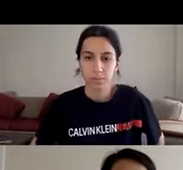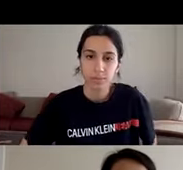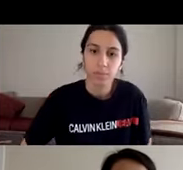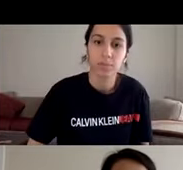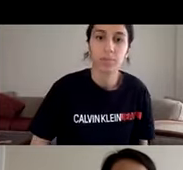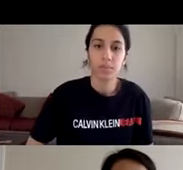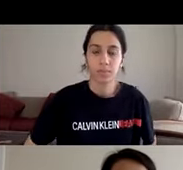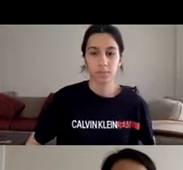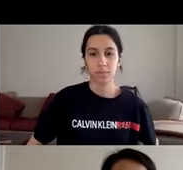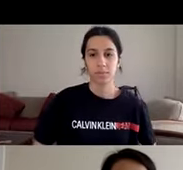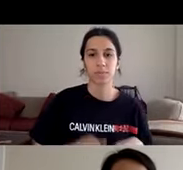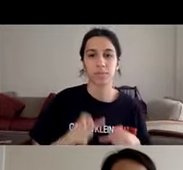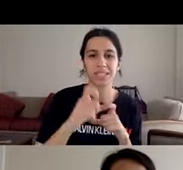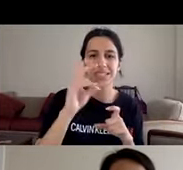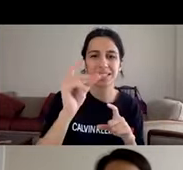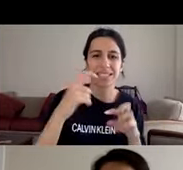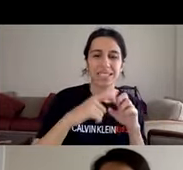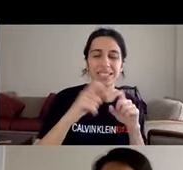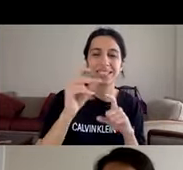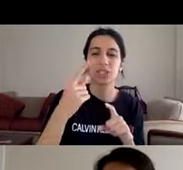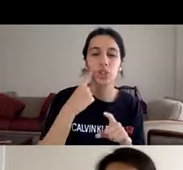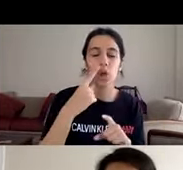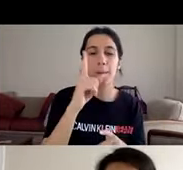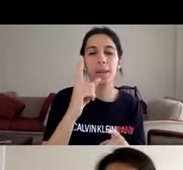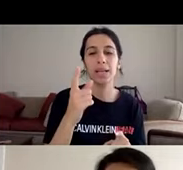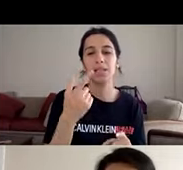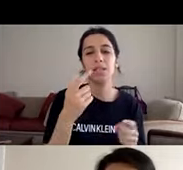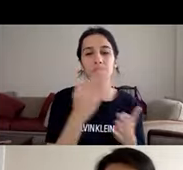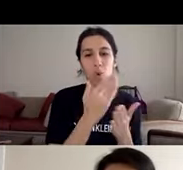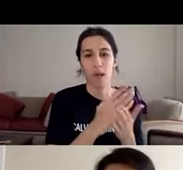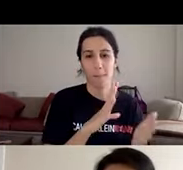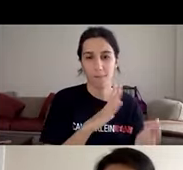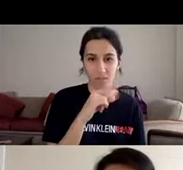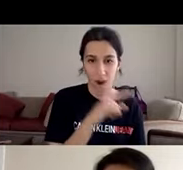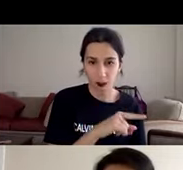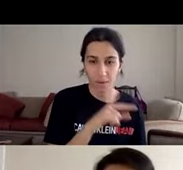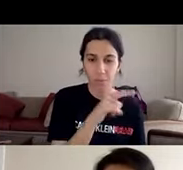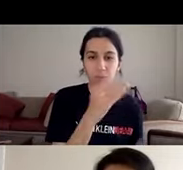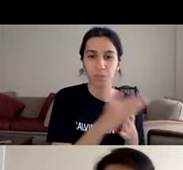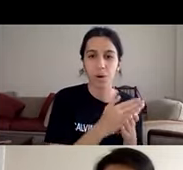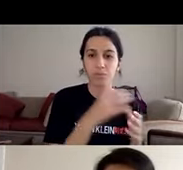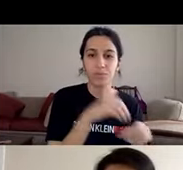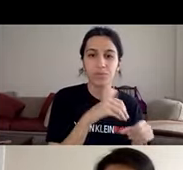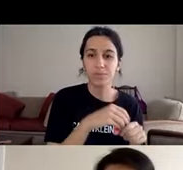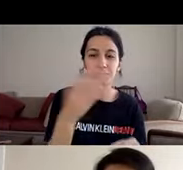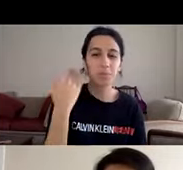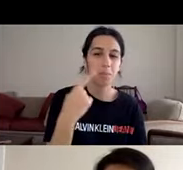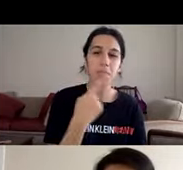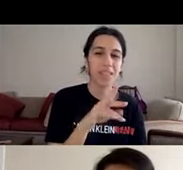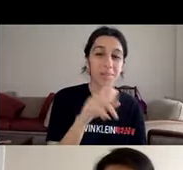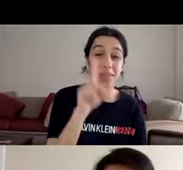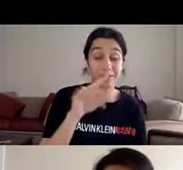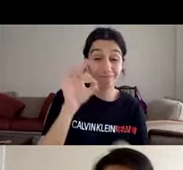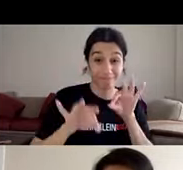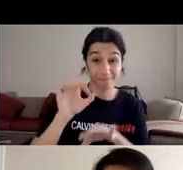Sirsi denilen bir program kullanılıyor. Kütüphane ve otomasyon programı. Ve bu program dediğiniz gibi önce analizin yapılması gerekiyor